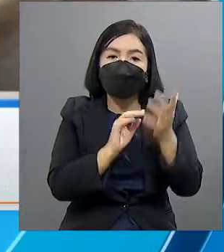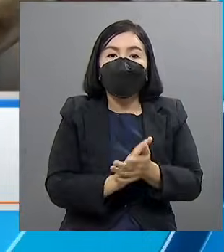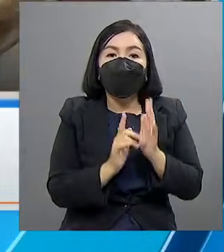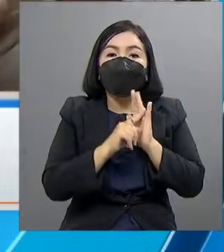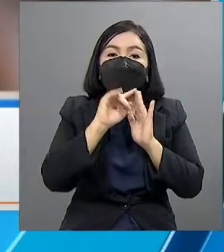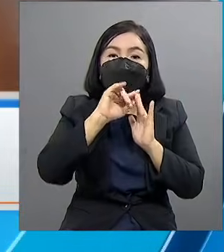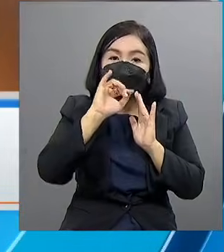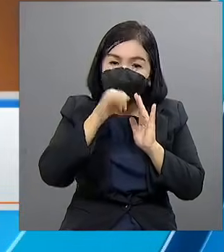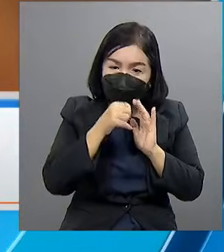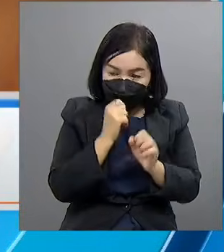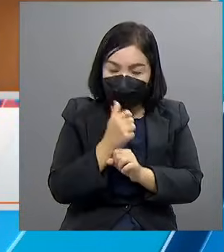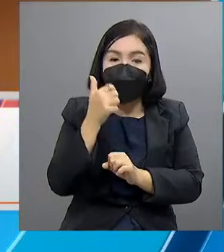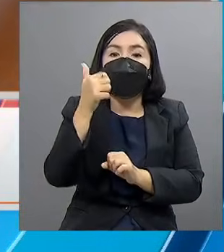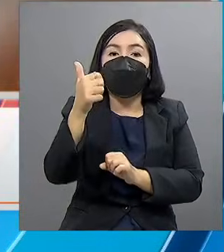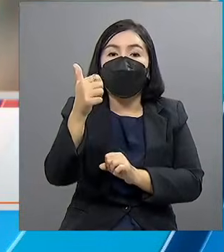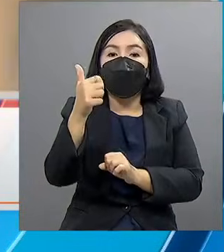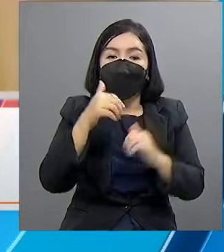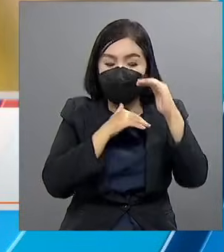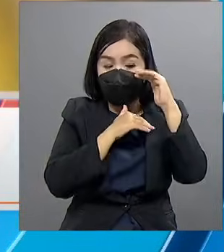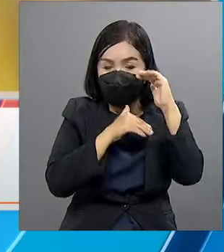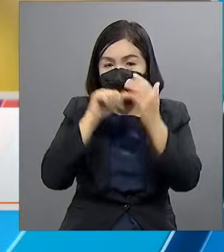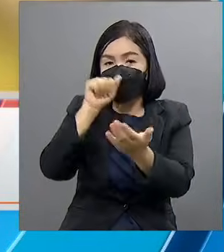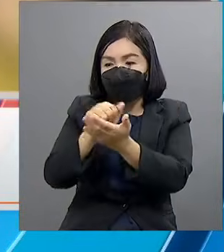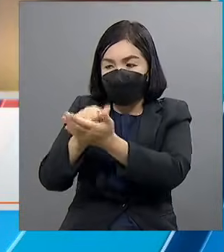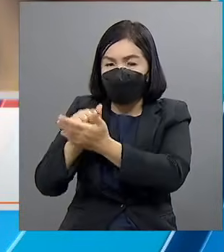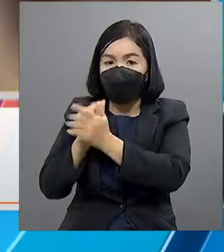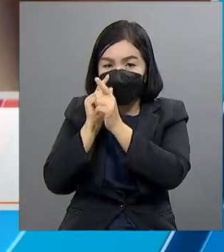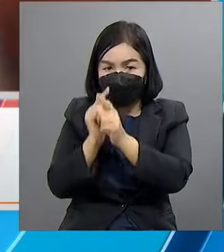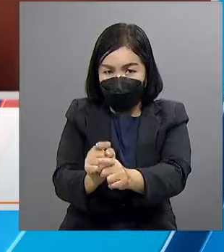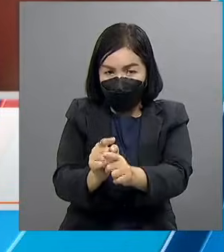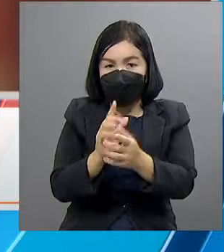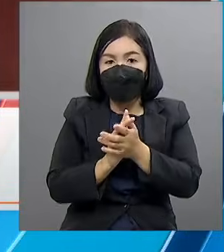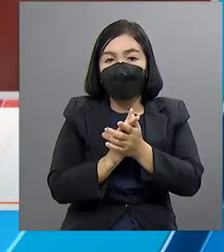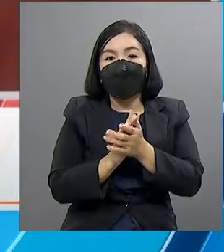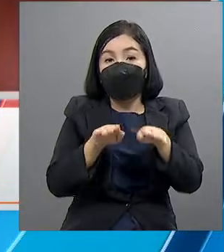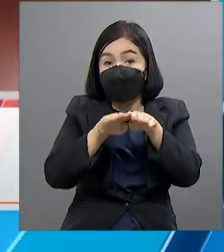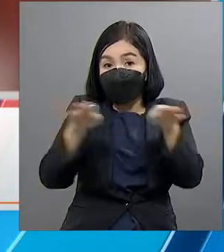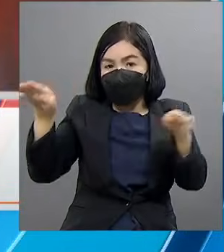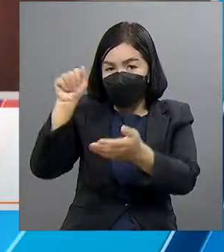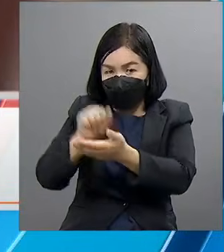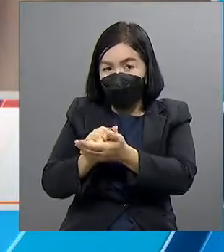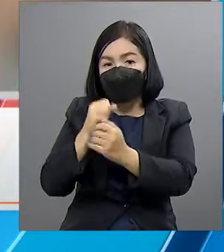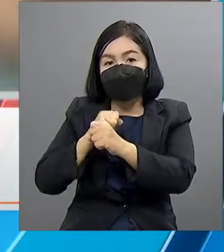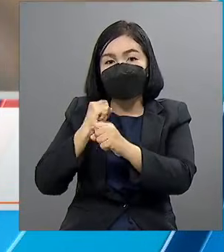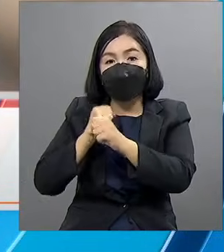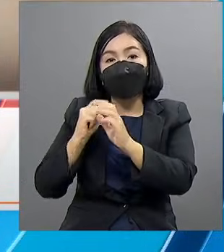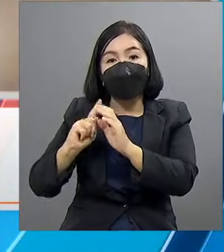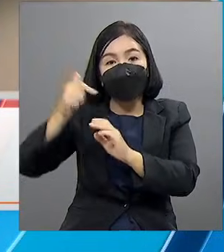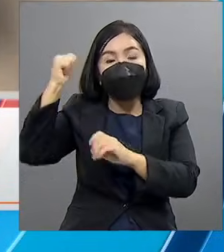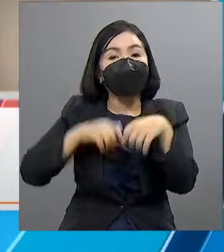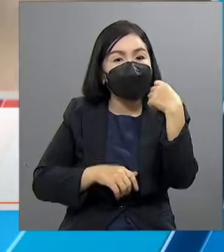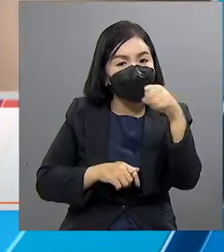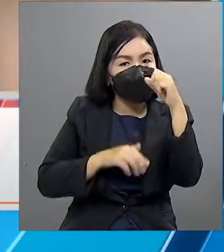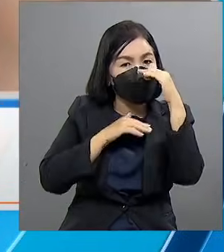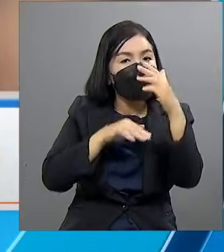นกันค่ะก็คือเป็นตามออเดอร์อะค่ะแต่มีขั้นต่ำนิดนึงค่ะ ครับครับ อืมนะคะปรับนิดนึงอะไรเงี้ยแล้วถ้าสมมติว่